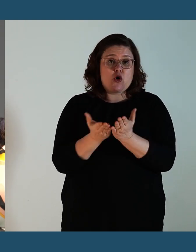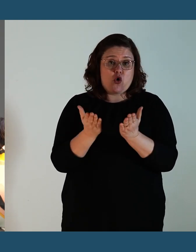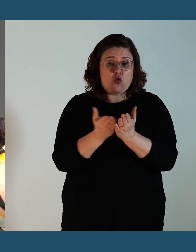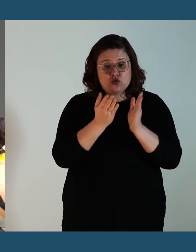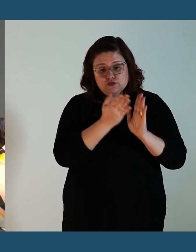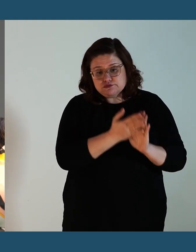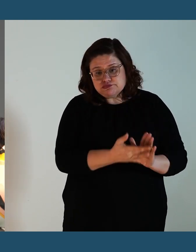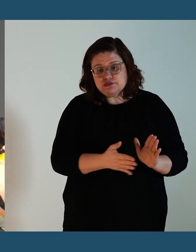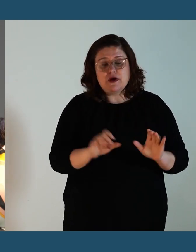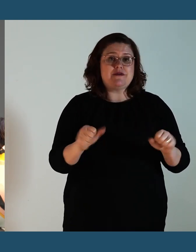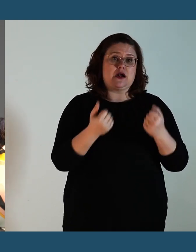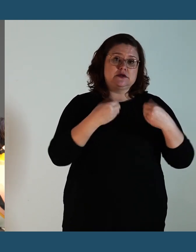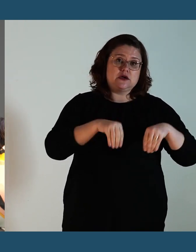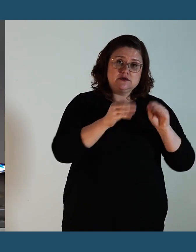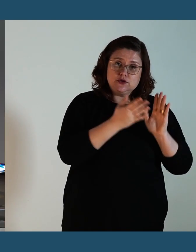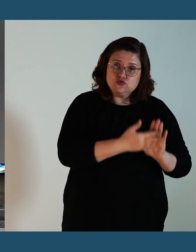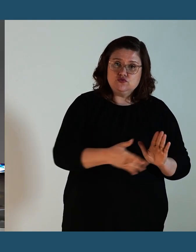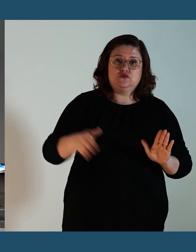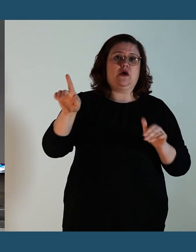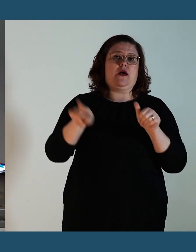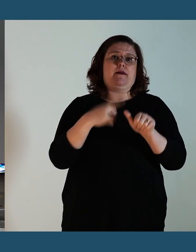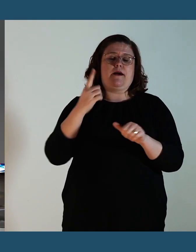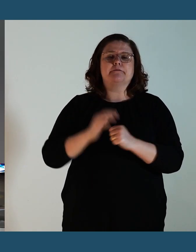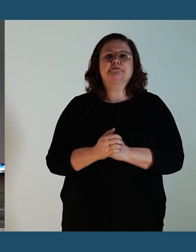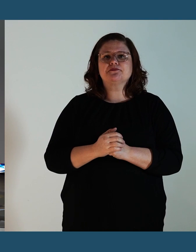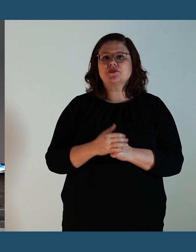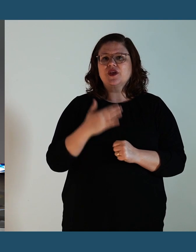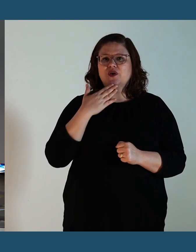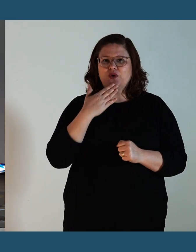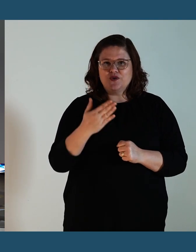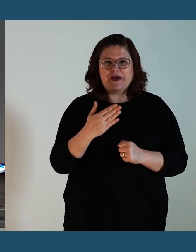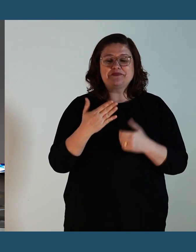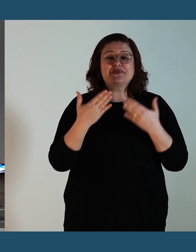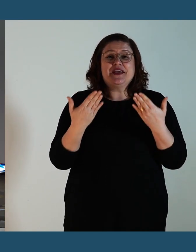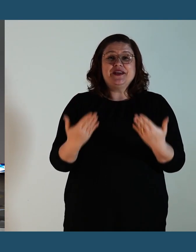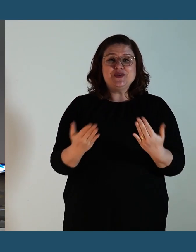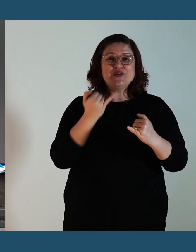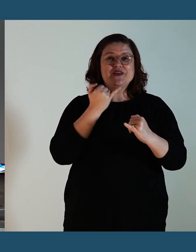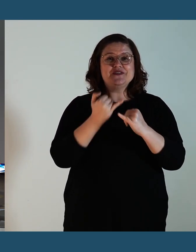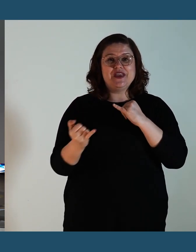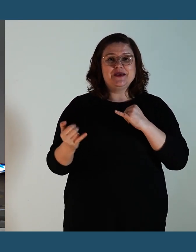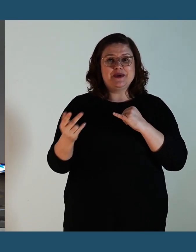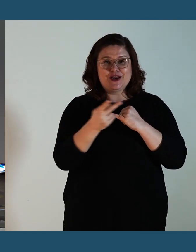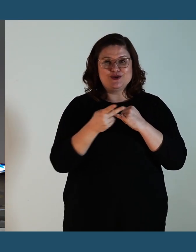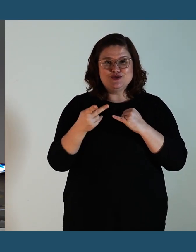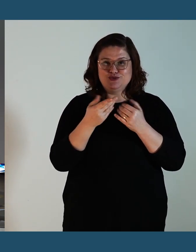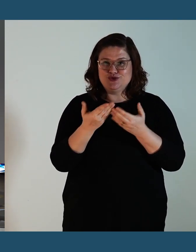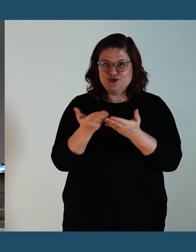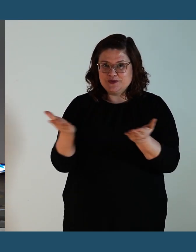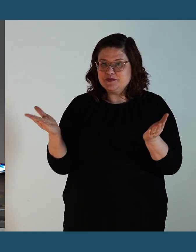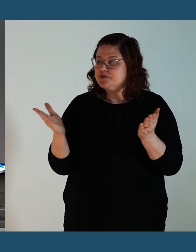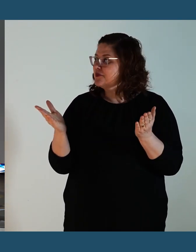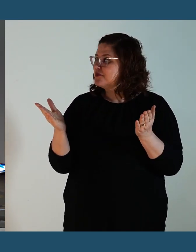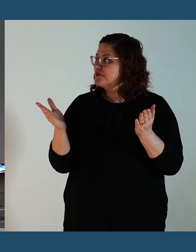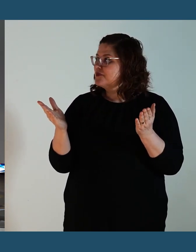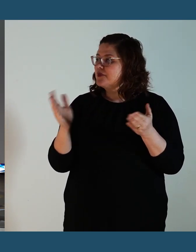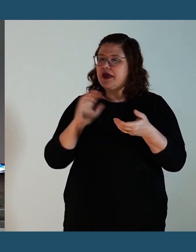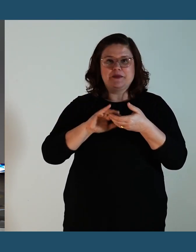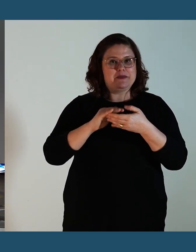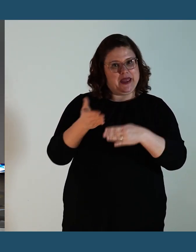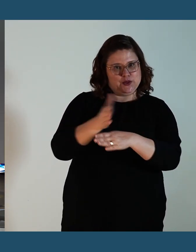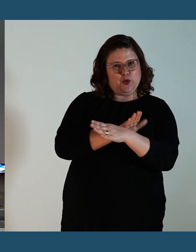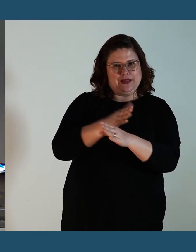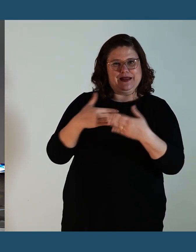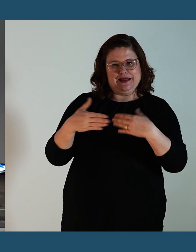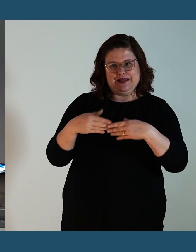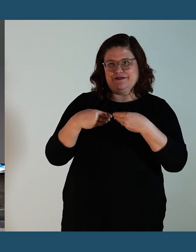ja varhaiskasvatuksesta. Hyvä, kiitos. Sitten on viimeisen kysymyksen aika, joka tavallaan, tai oli tämmöinen